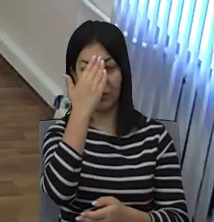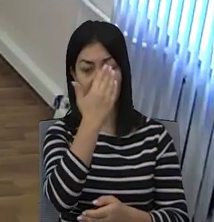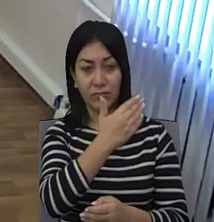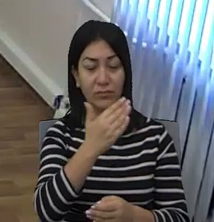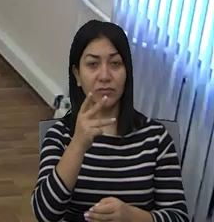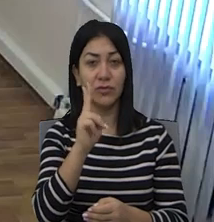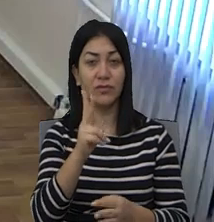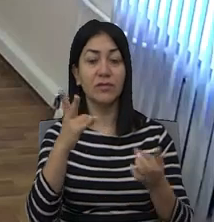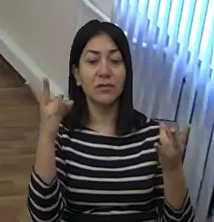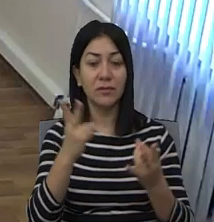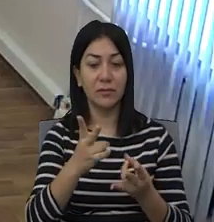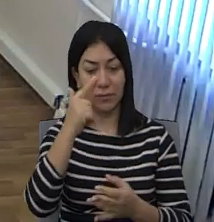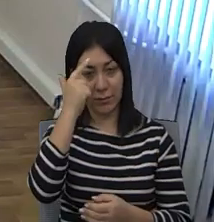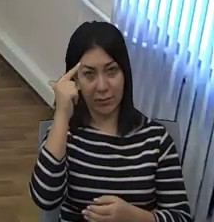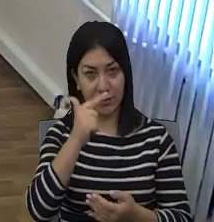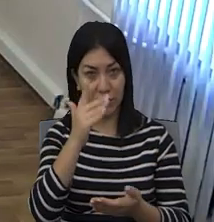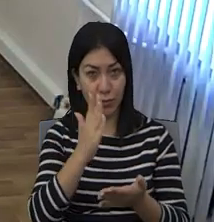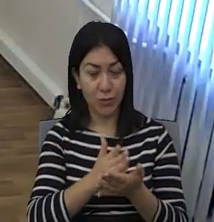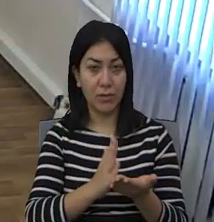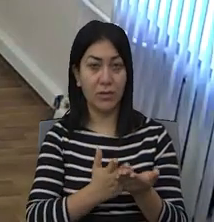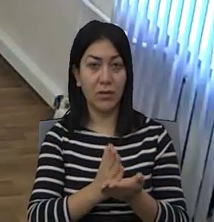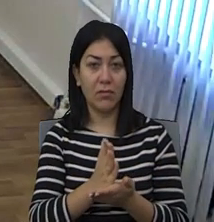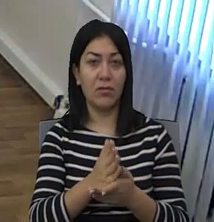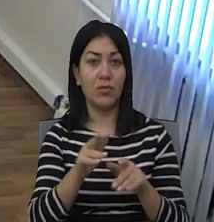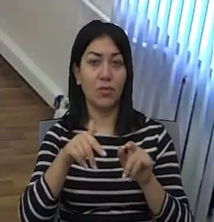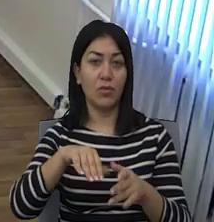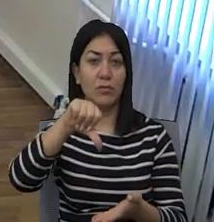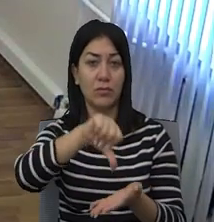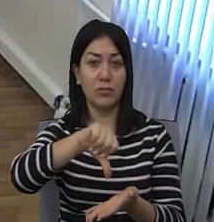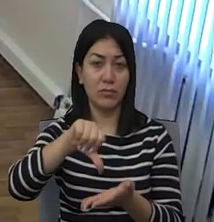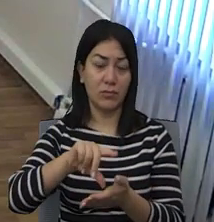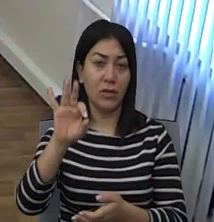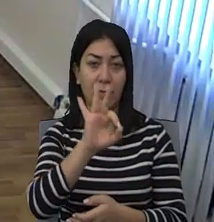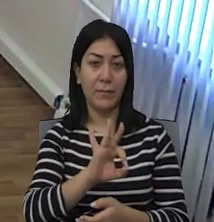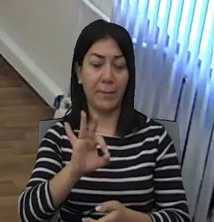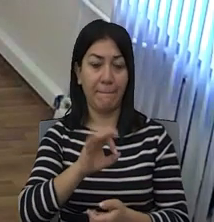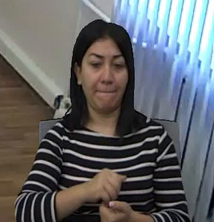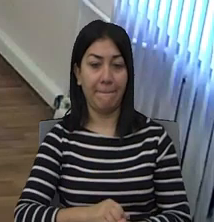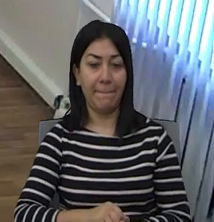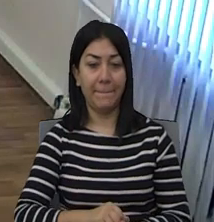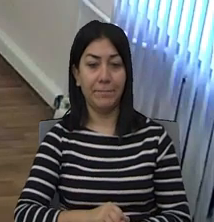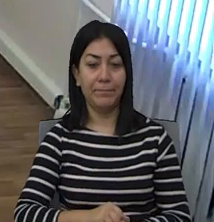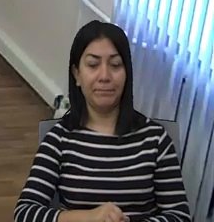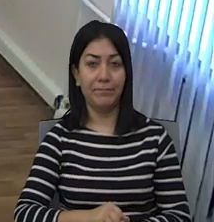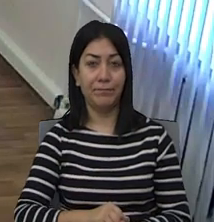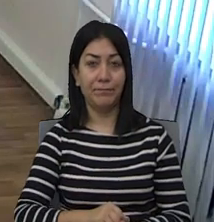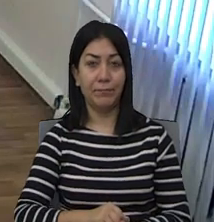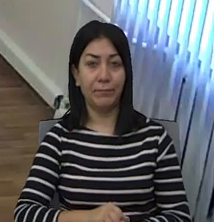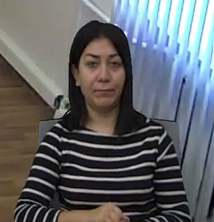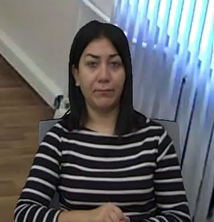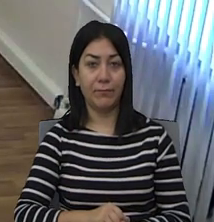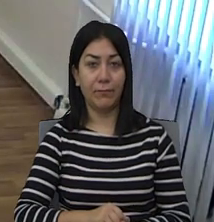ովքեր ունեն անհրաժեշտ գիտելիքներ քաղաքական գործընթացներին մասնակցելու համար. the ability of citizens to make informed